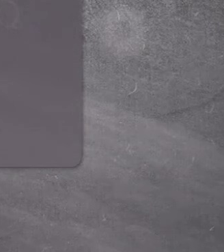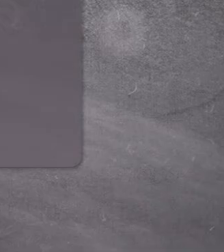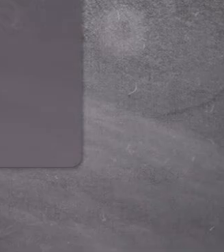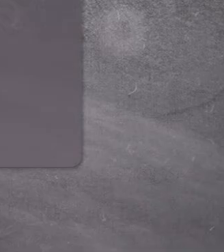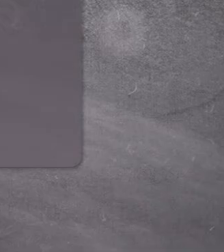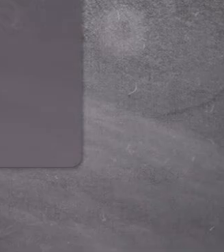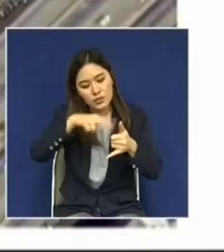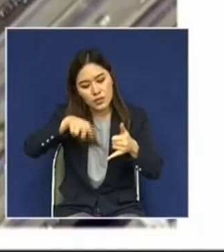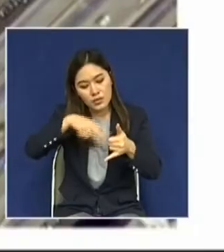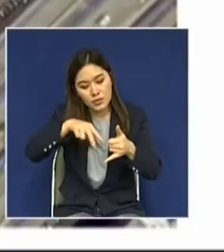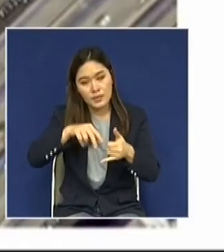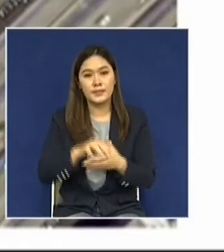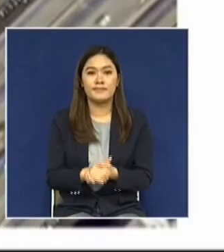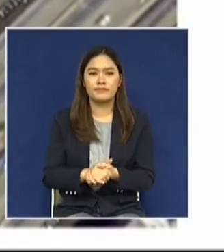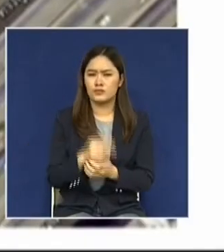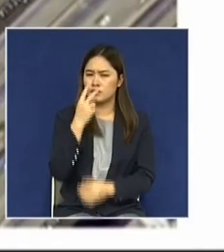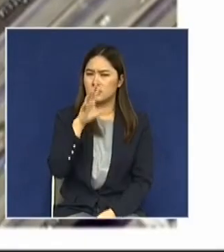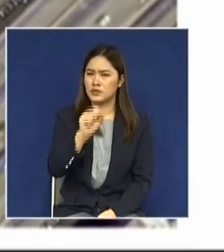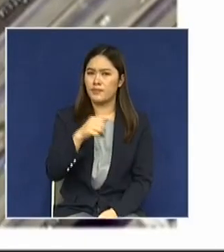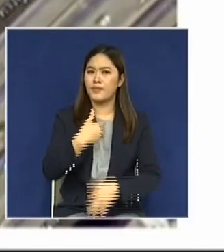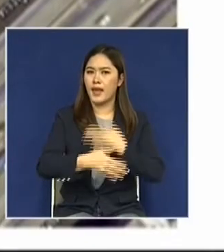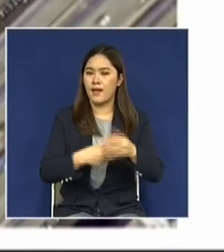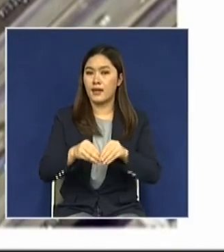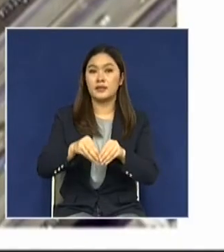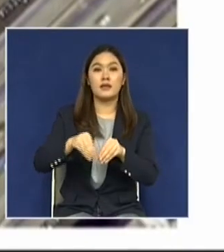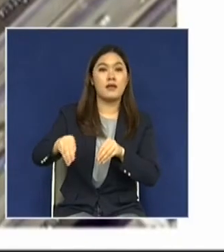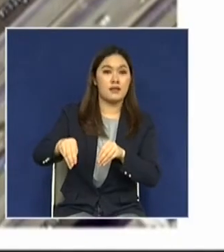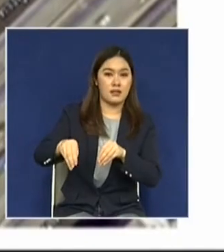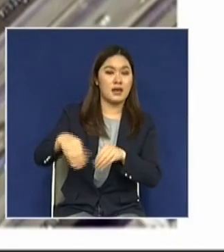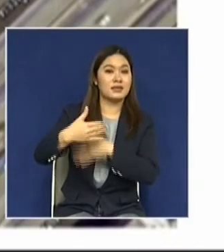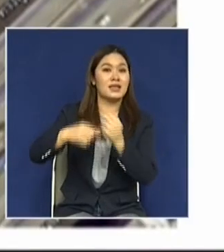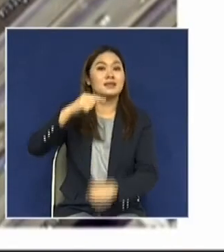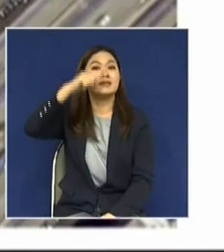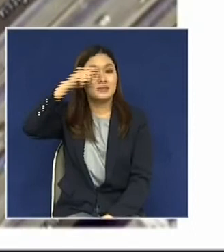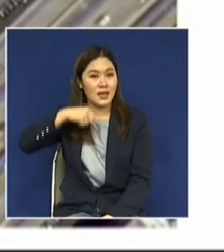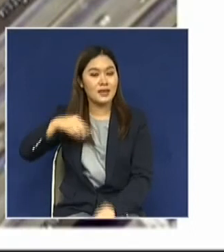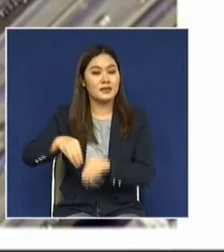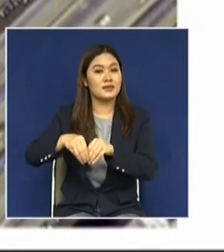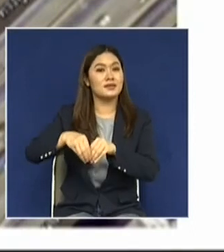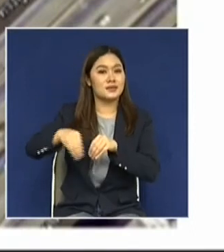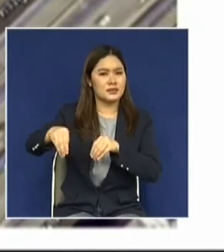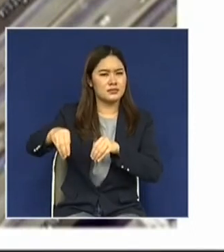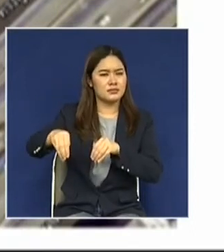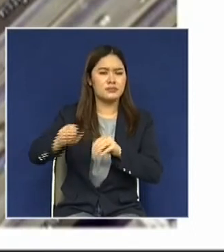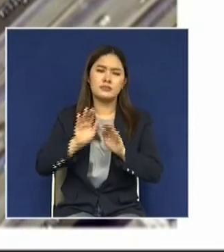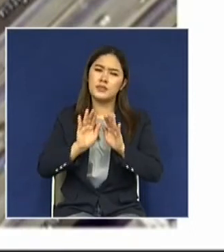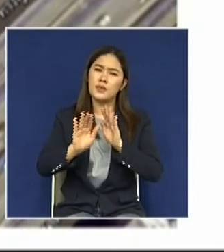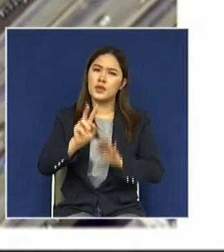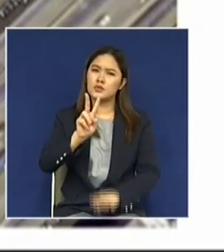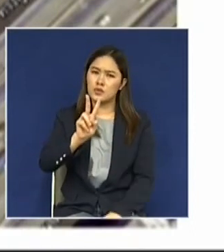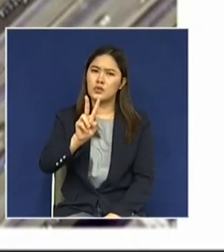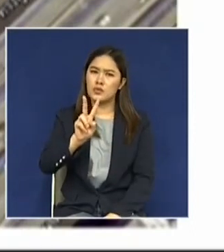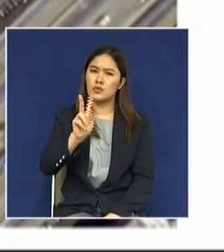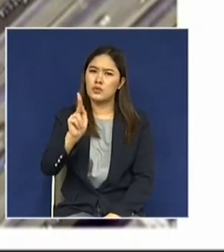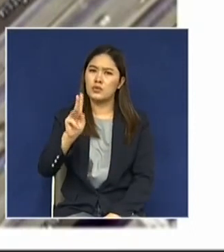ข่าวลือแต่เป็นที่น่าสังเกตว่าตลาดแห่งนี้อยู่ห่างจากตลาดไทยนะครับไป 2กิโลเมตร